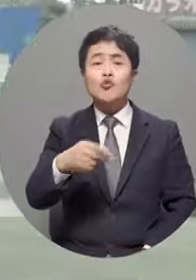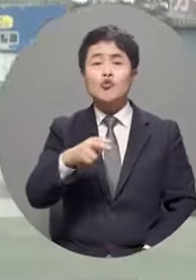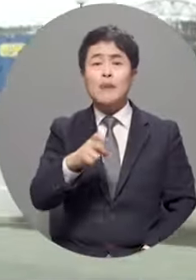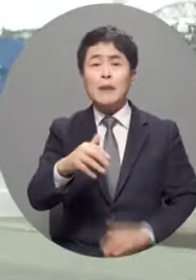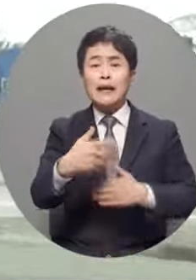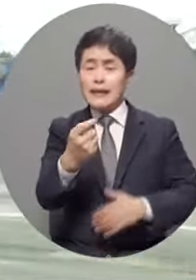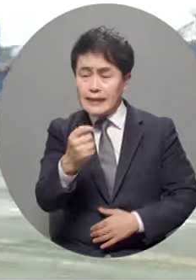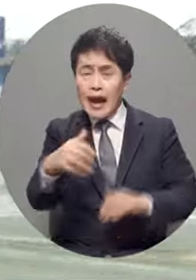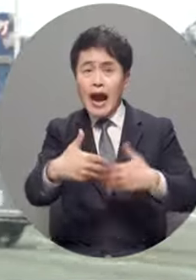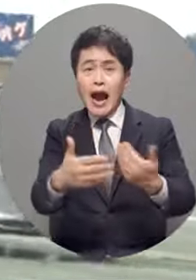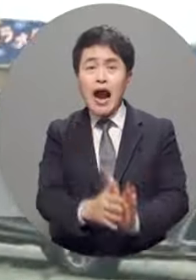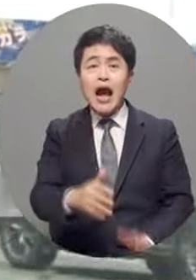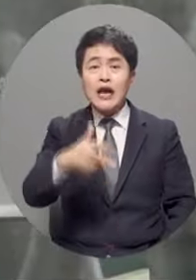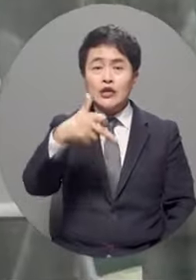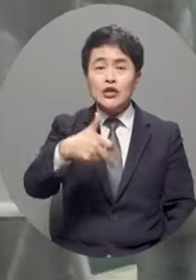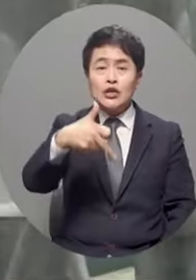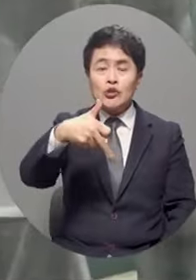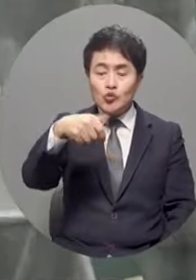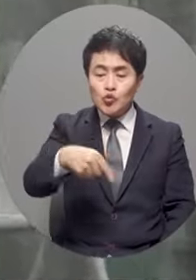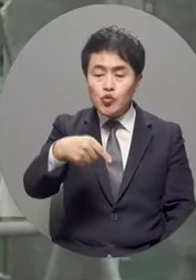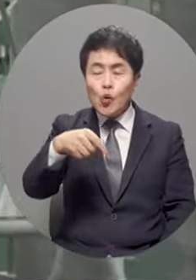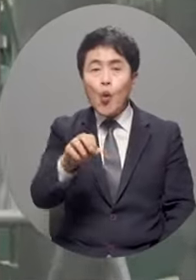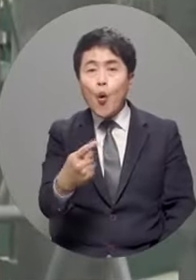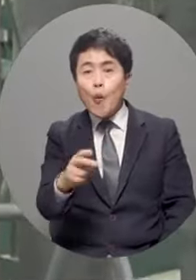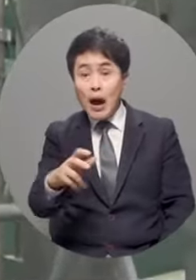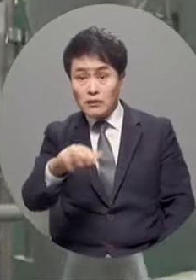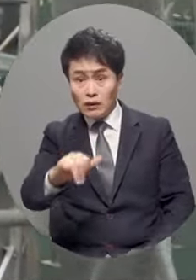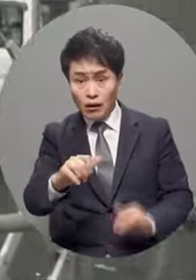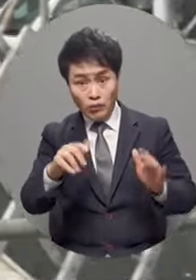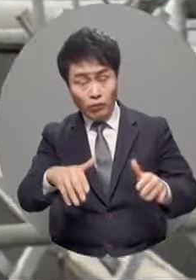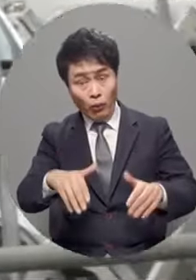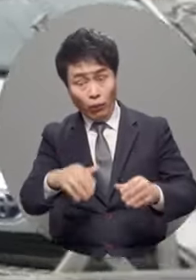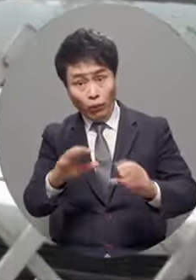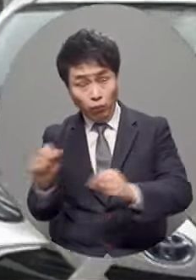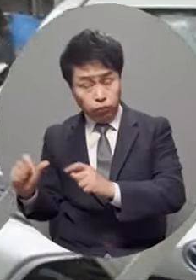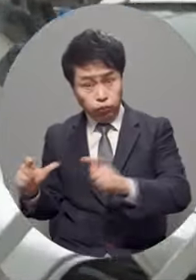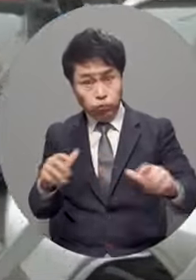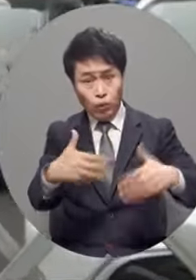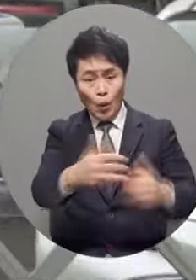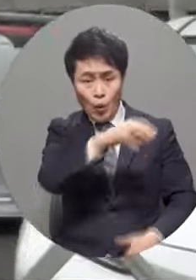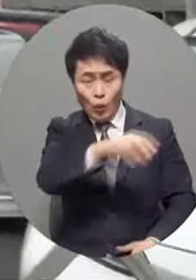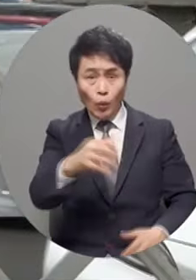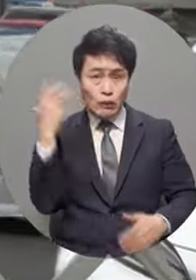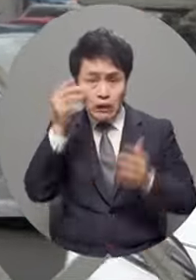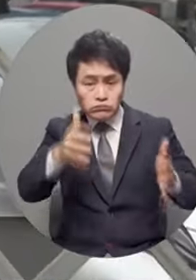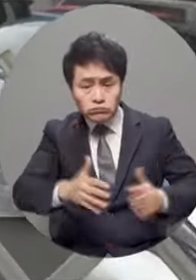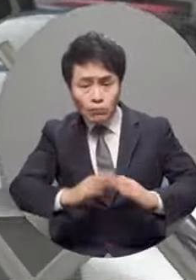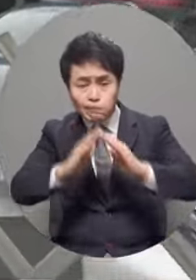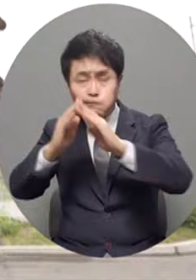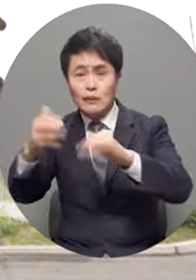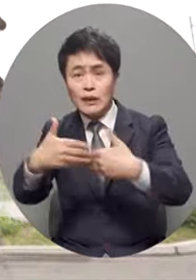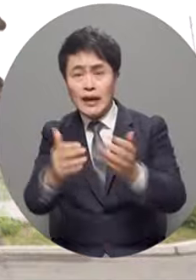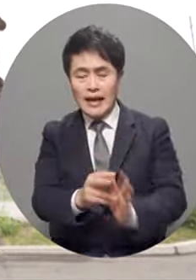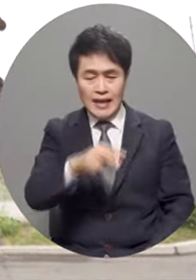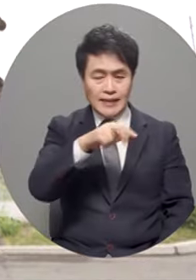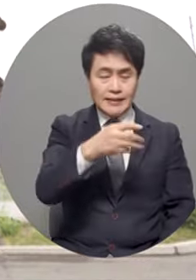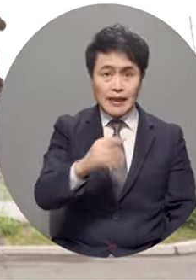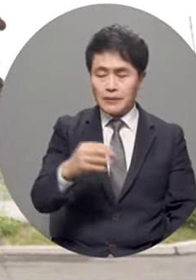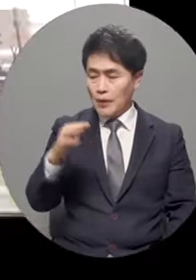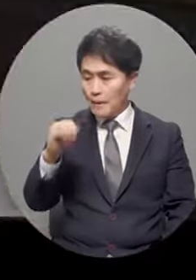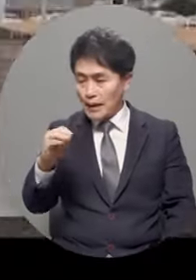작은 마을 키쿠요 마치에도 훈풍이 불고 있습니다. 곳곳에 아파트가 건설 중이고 스타벅스와